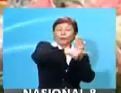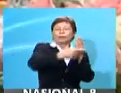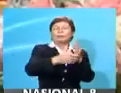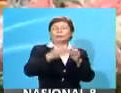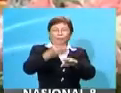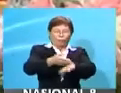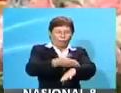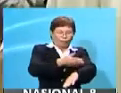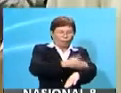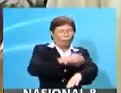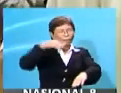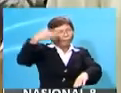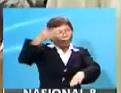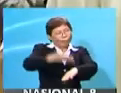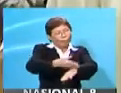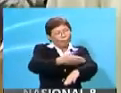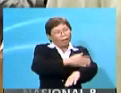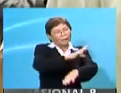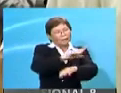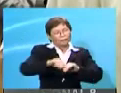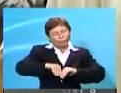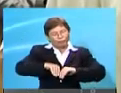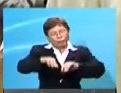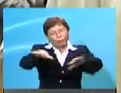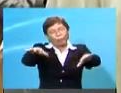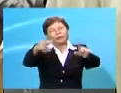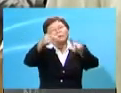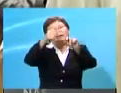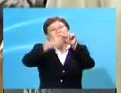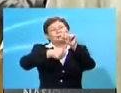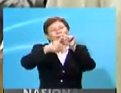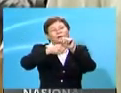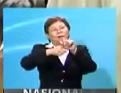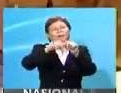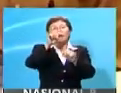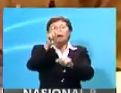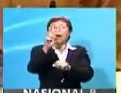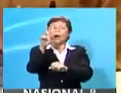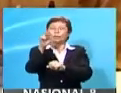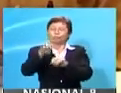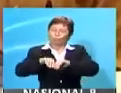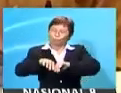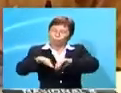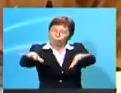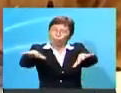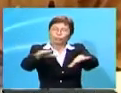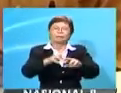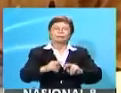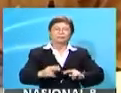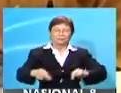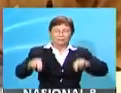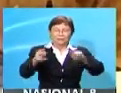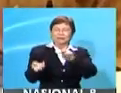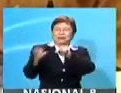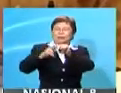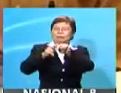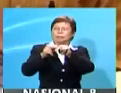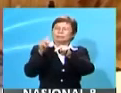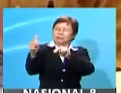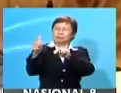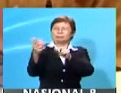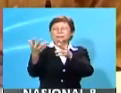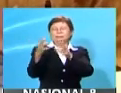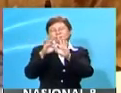ditambah baik dari semasa ke semasa termasuk mengembangkan ke setiap dewan undangan Negeri juga meningkatkan nilai sumbangan bergantung kepada